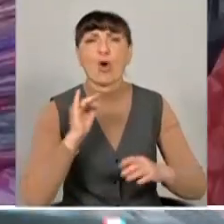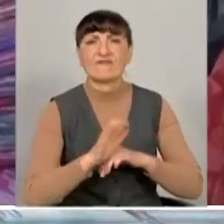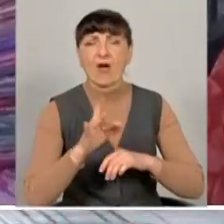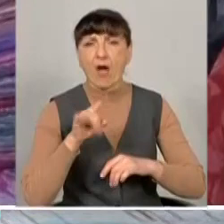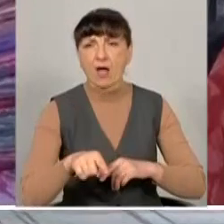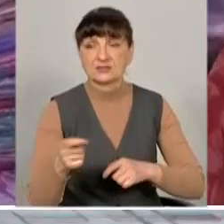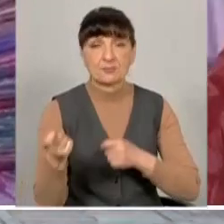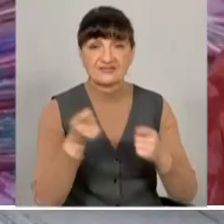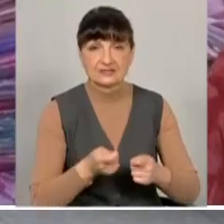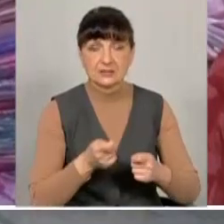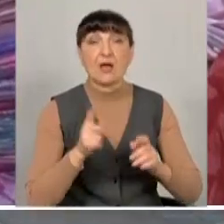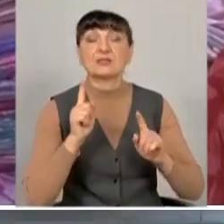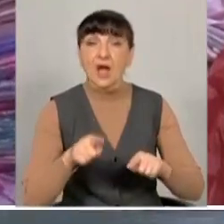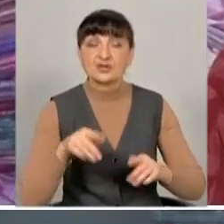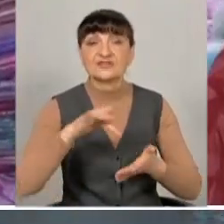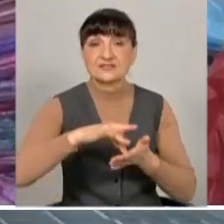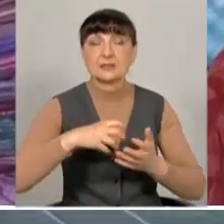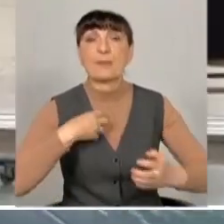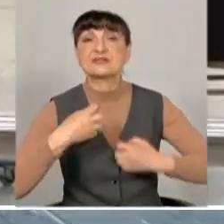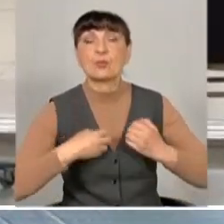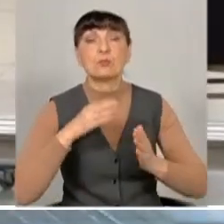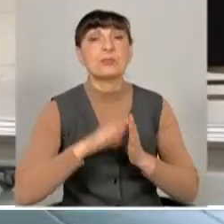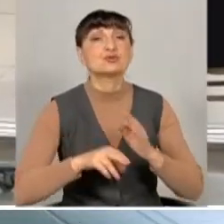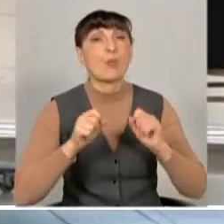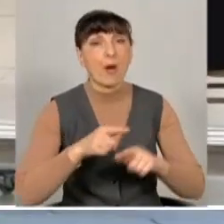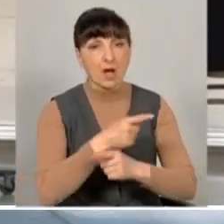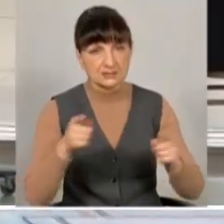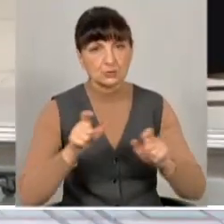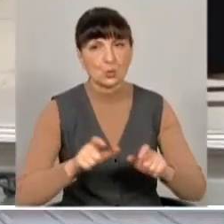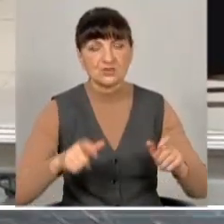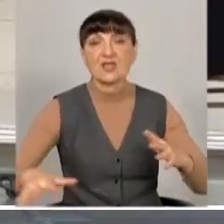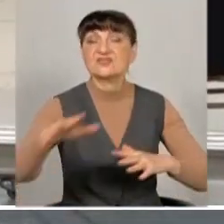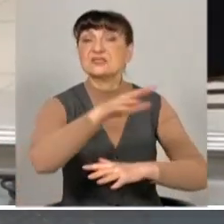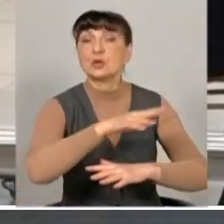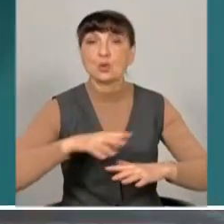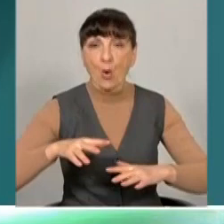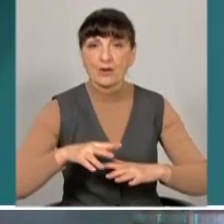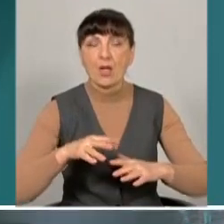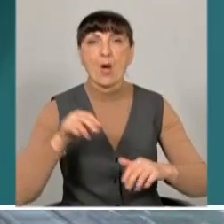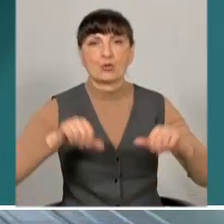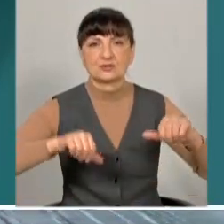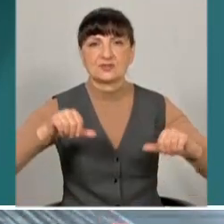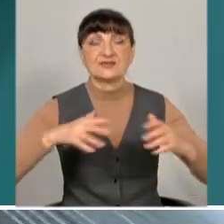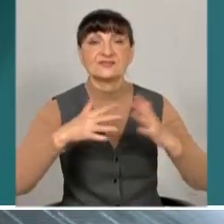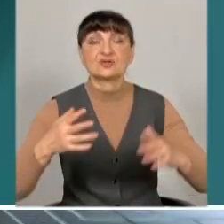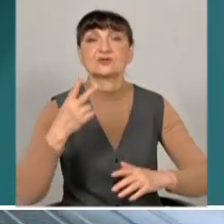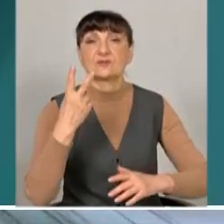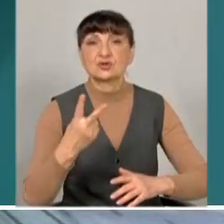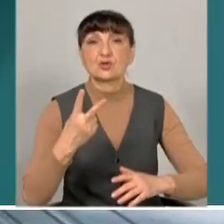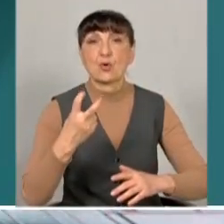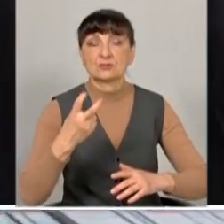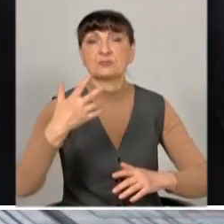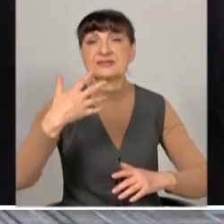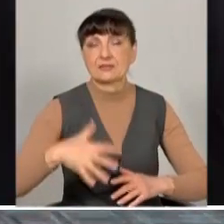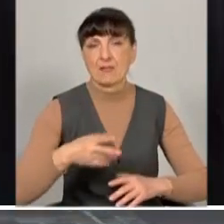сюда довезли, позаботились в центре и о безопасности посетителей. На всей территории Харгоса установили свыше 250